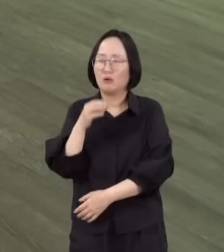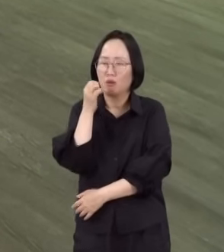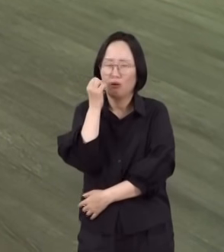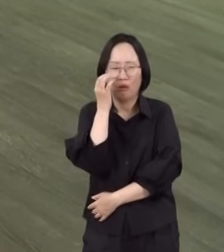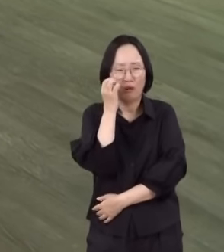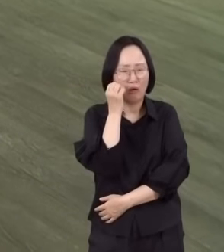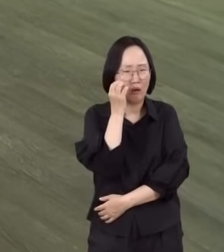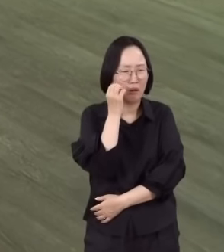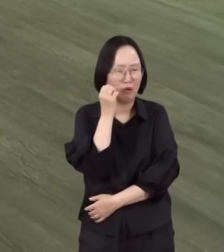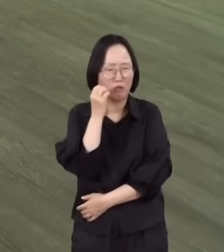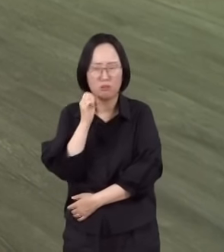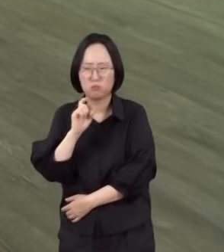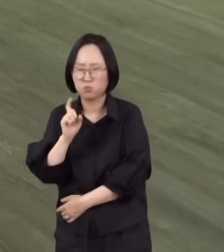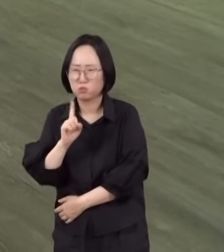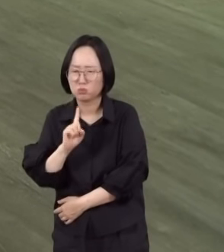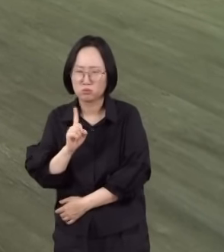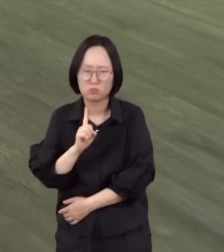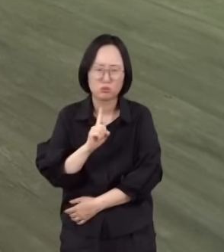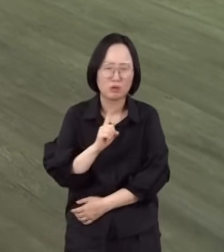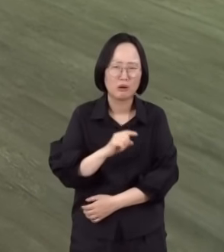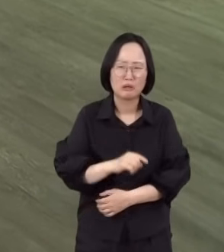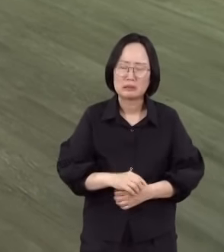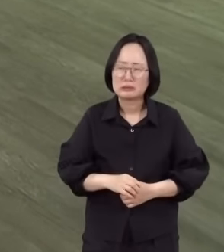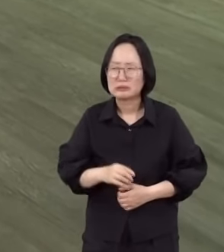조아야 이게 무슨